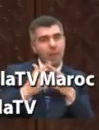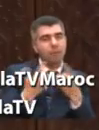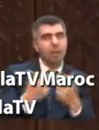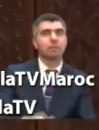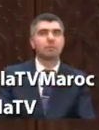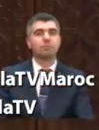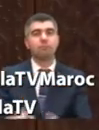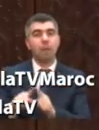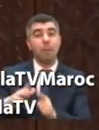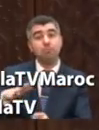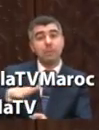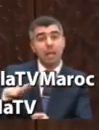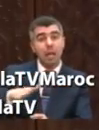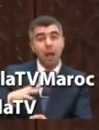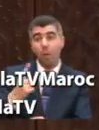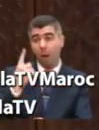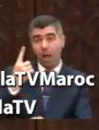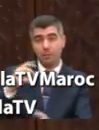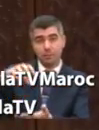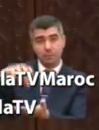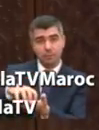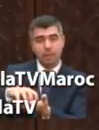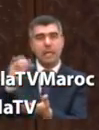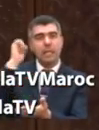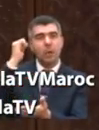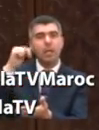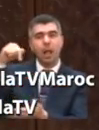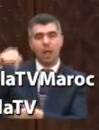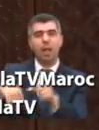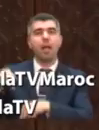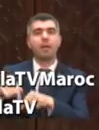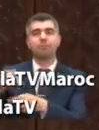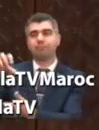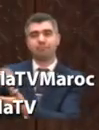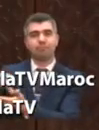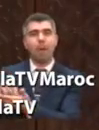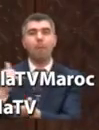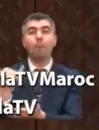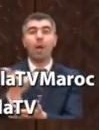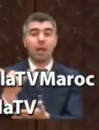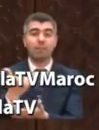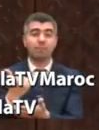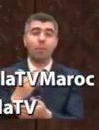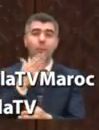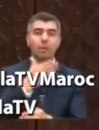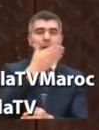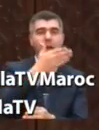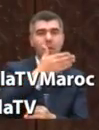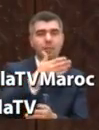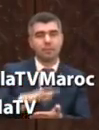كل مدينة في جهة وتأخذ بعين الاعتبار الأهمية والخاصية ديال الجهة.